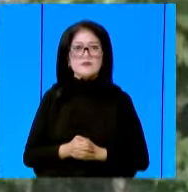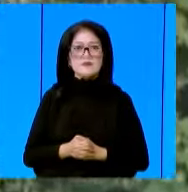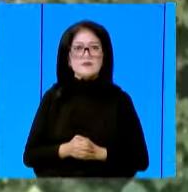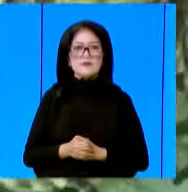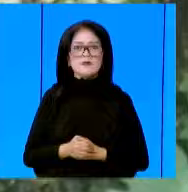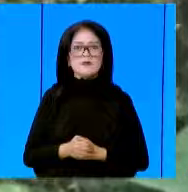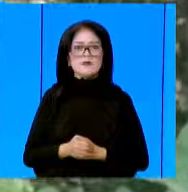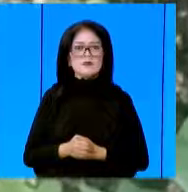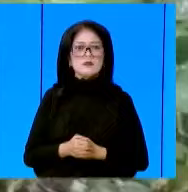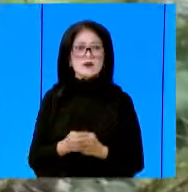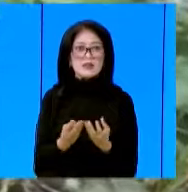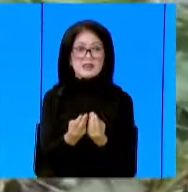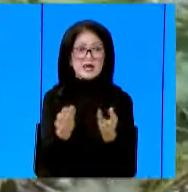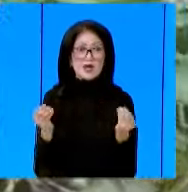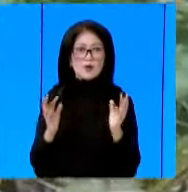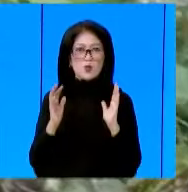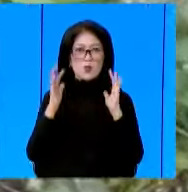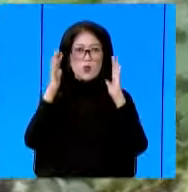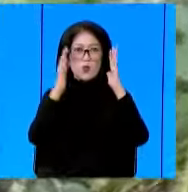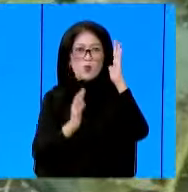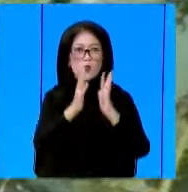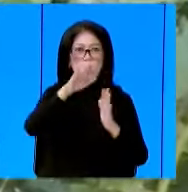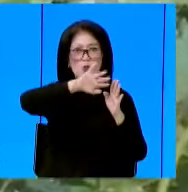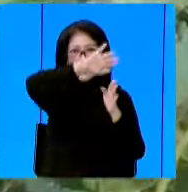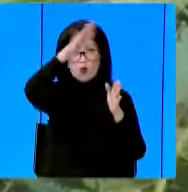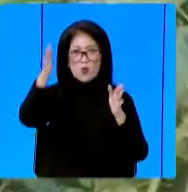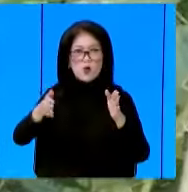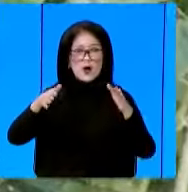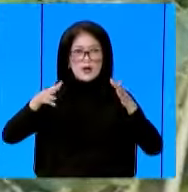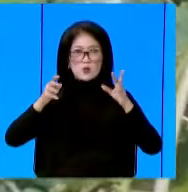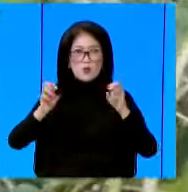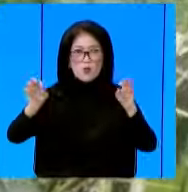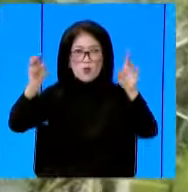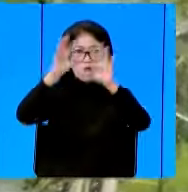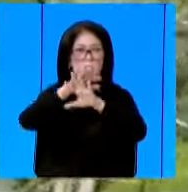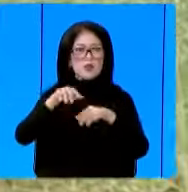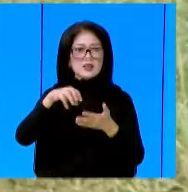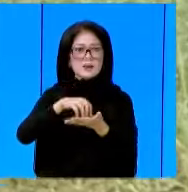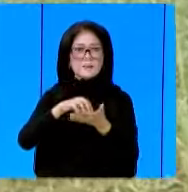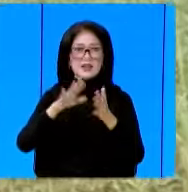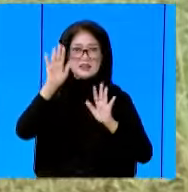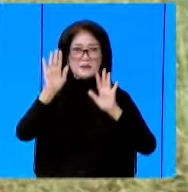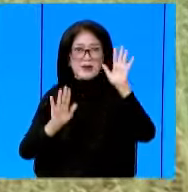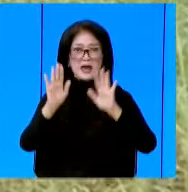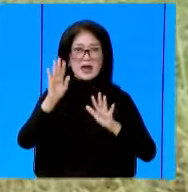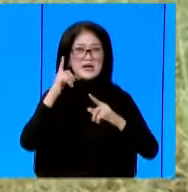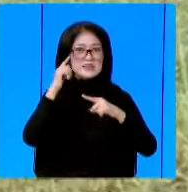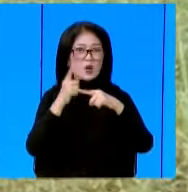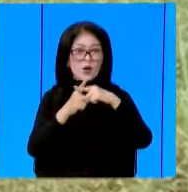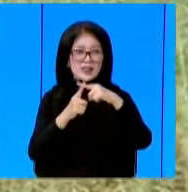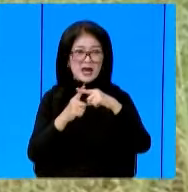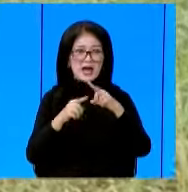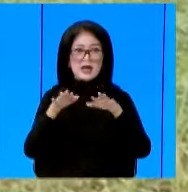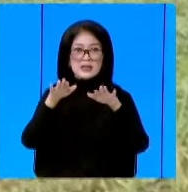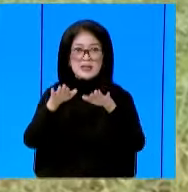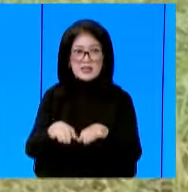Tumbuhan liar yang menjuntai hingga ke mulut goa di kawasan makam Kelurahan Ujung Batu, Jepara, Jawa Tengah ini menjadi tempat berlindung